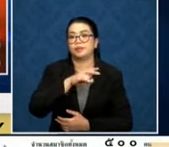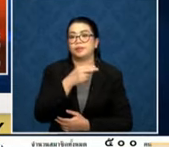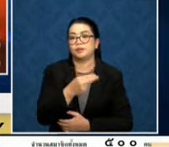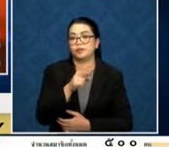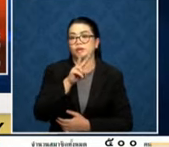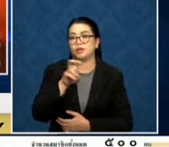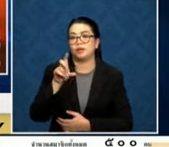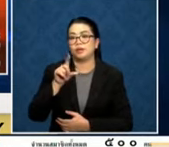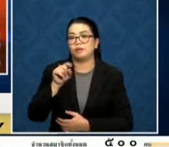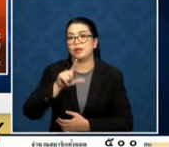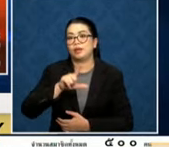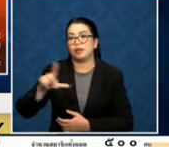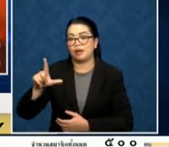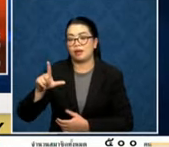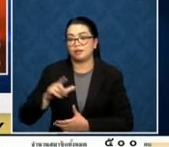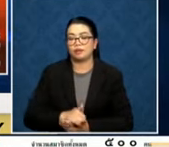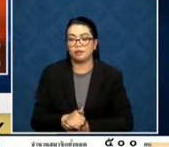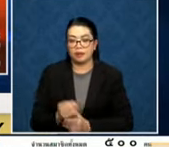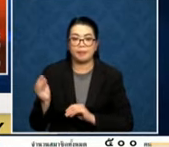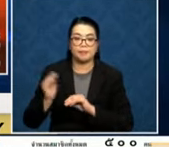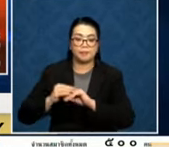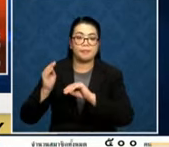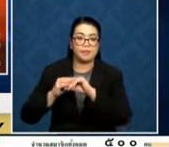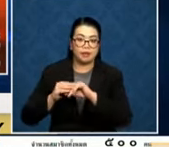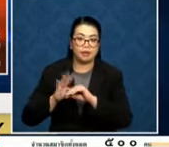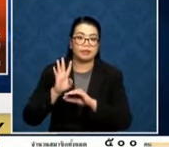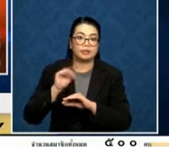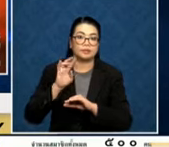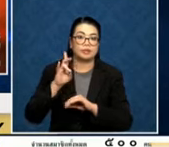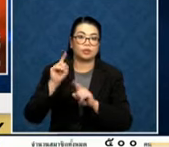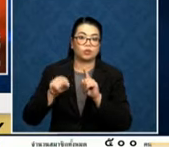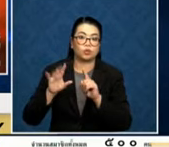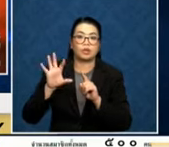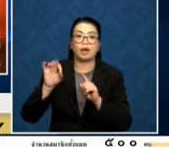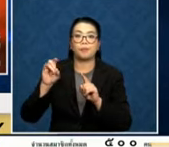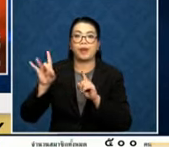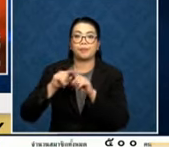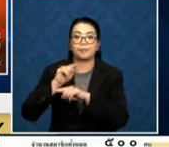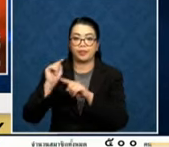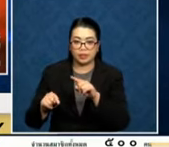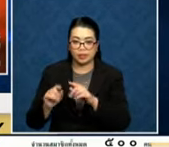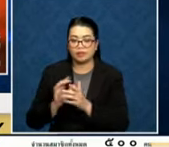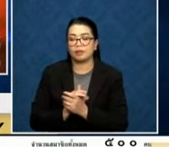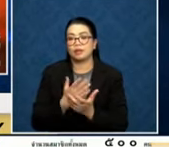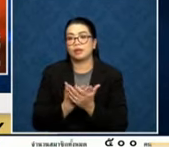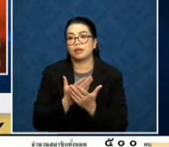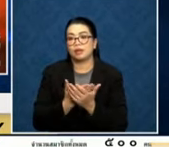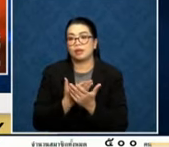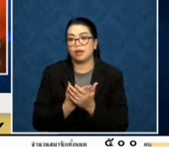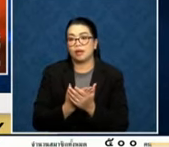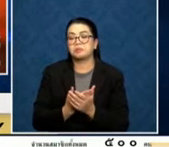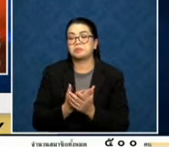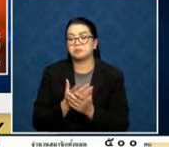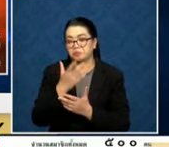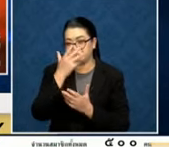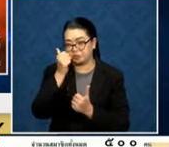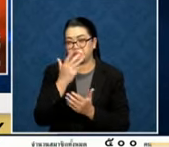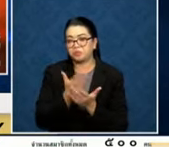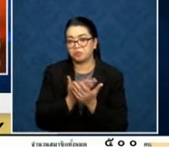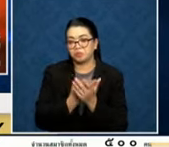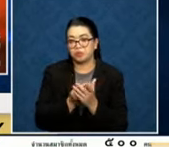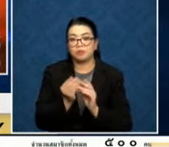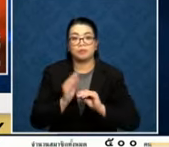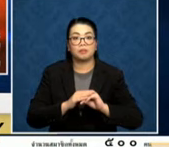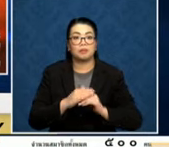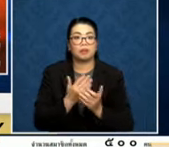221ล้านบาทนะครับเพิ่มขึ้น 47.9 18%ครับค่าค่าใช้จ่ายต่อทริปครับน่าสนใจครับท่านประธานอยู่